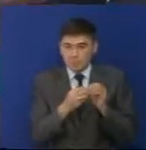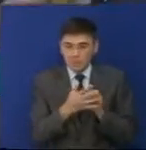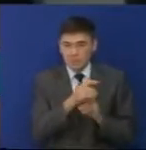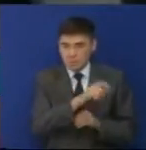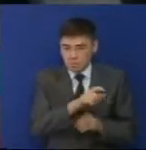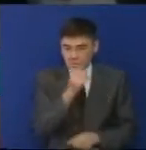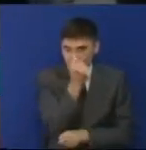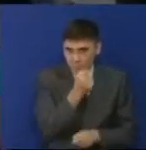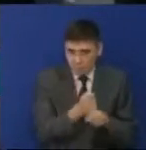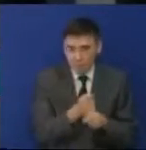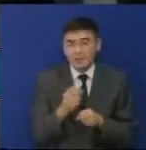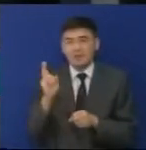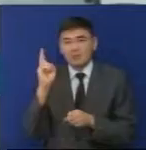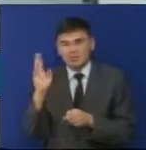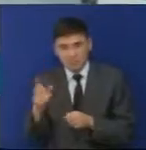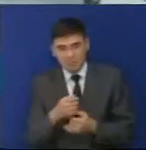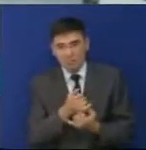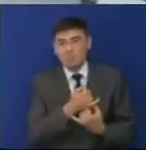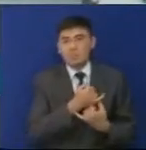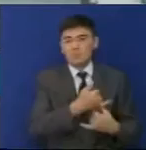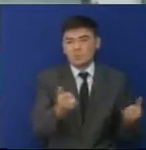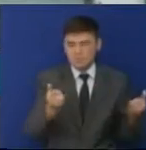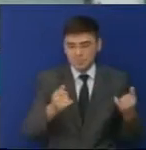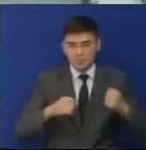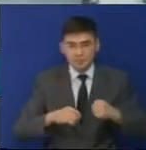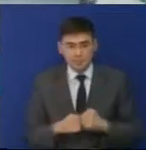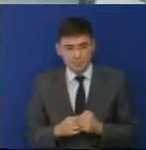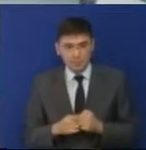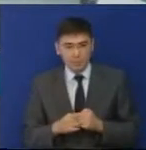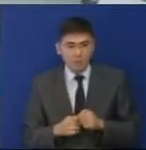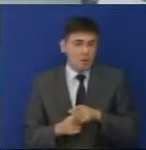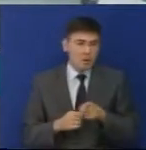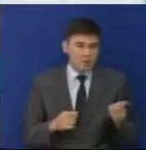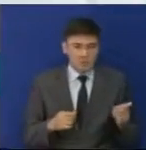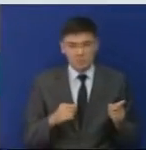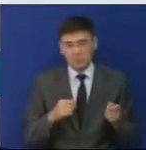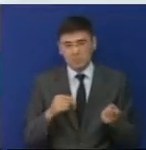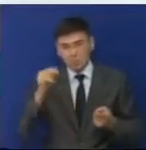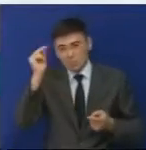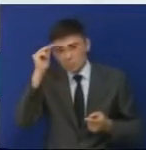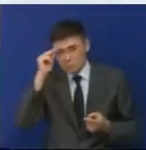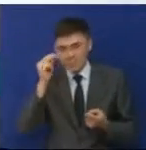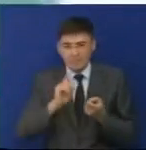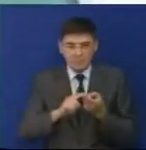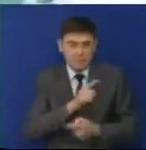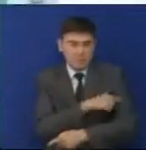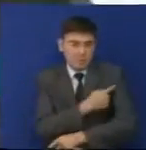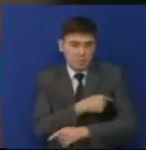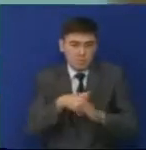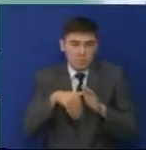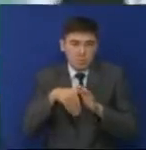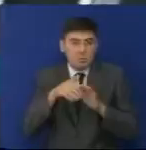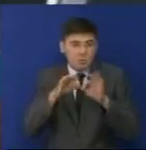Соңғы уақытта медицинаға ерекше көңіл бөлінуде. Дәрігерлердің біліктілігін арттыру үшін барлық жағдай жасалуда.